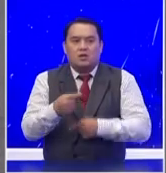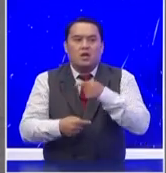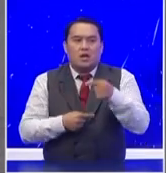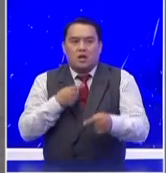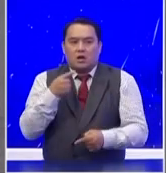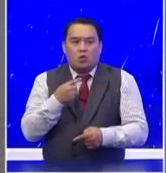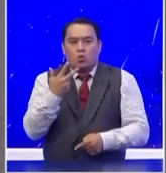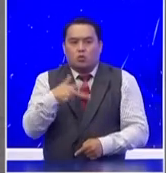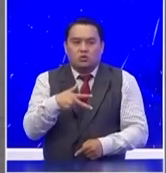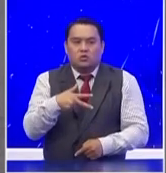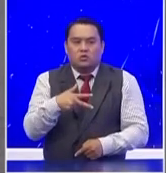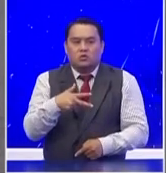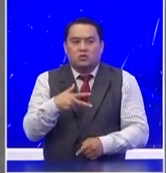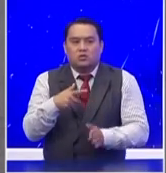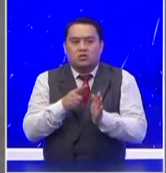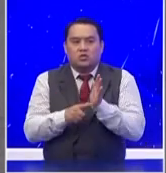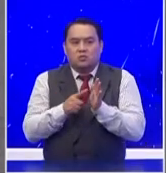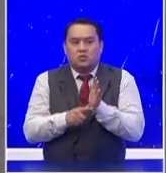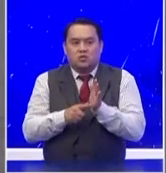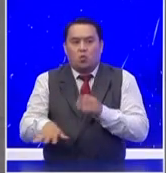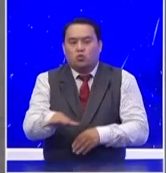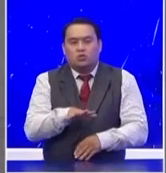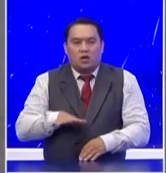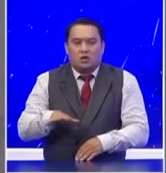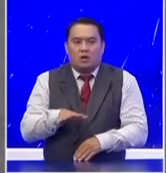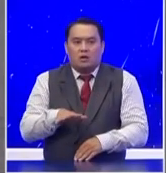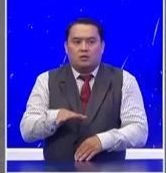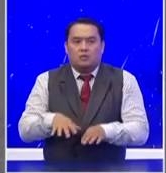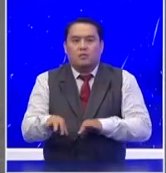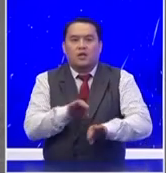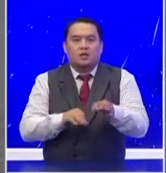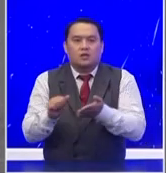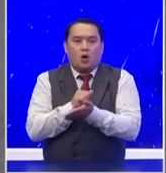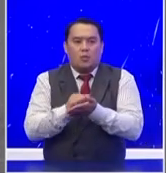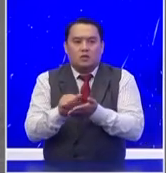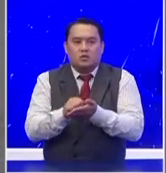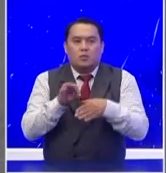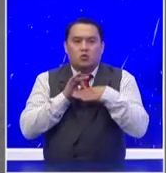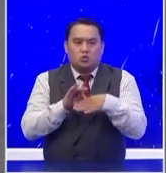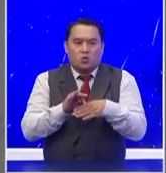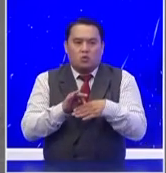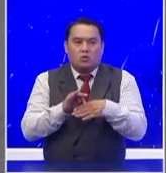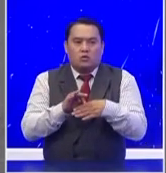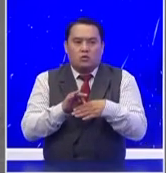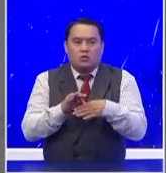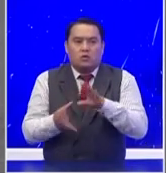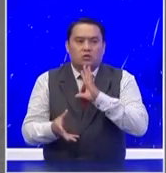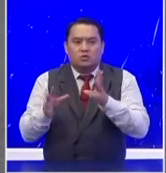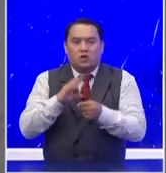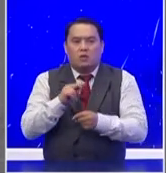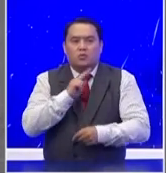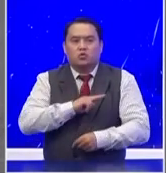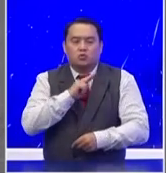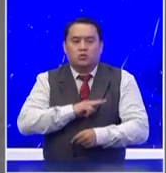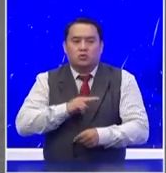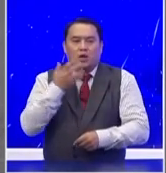Келесі 35-70 участкені процесмент документация экспертизаны өтіп атыр. Әлі шыққан жоқ. Жалпы жолды қашан бітіру